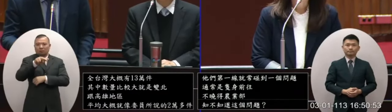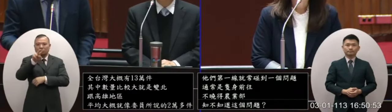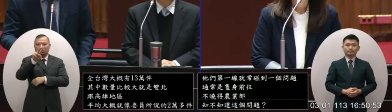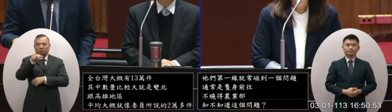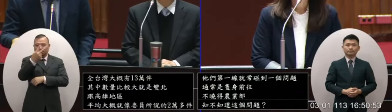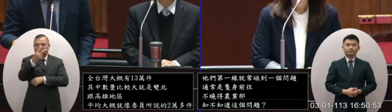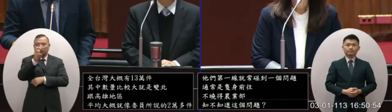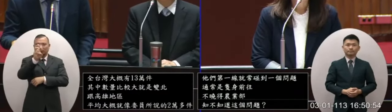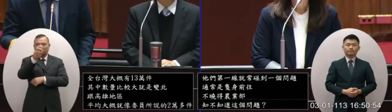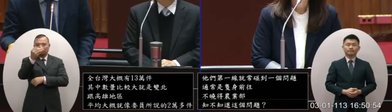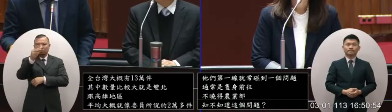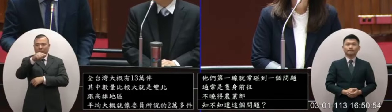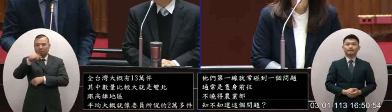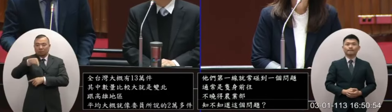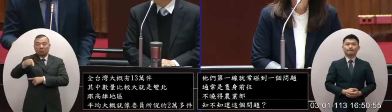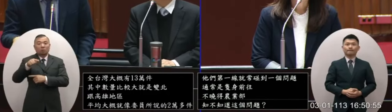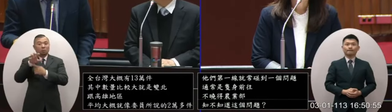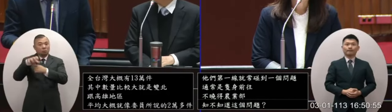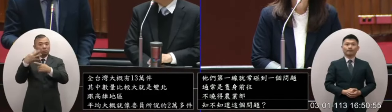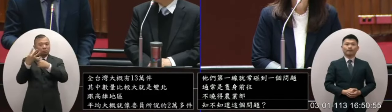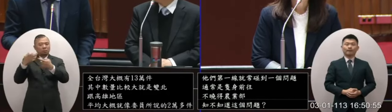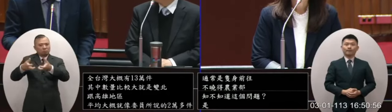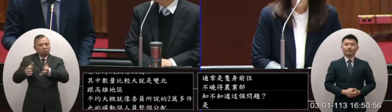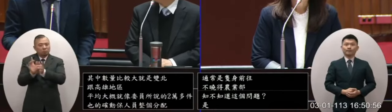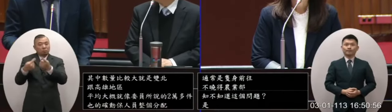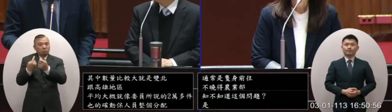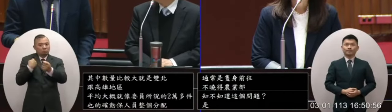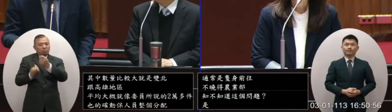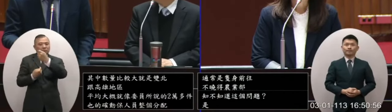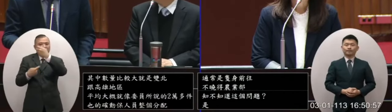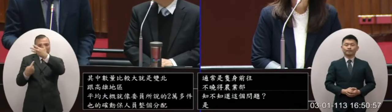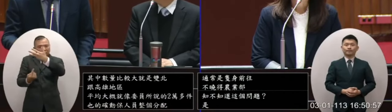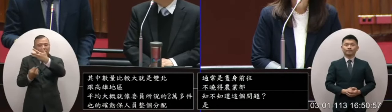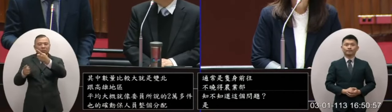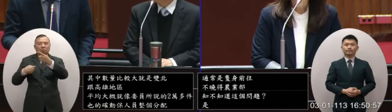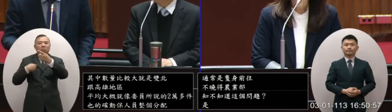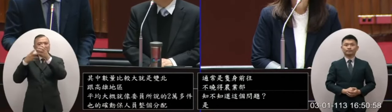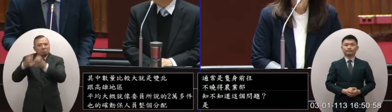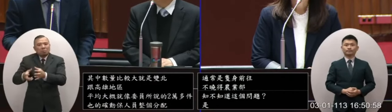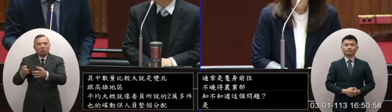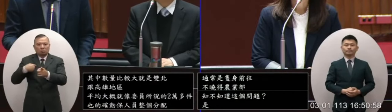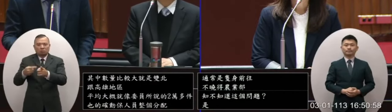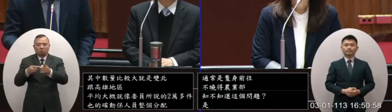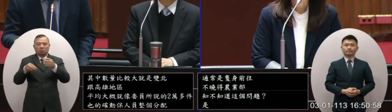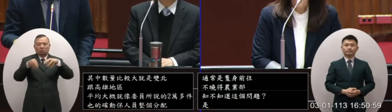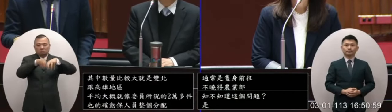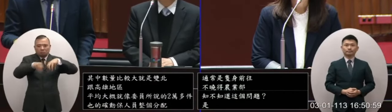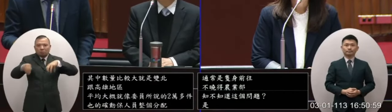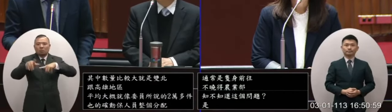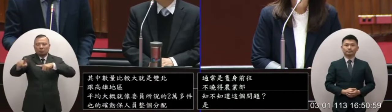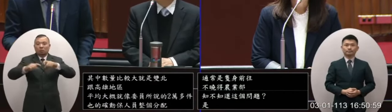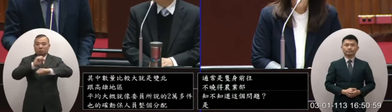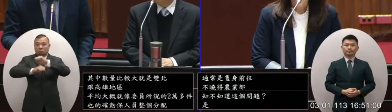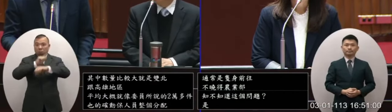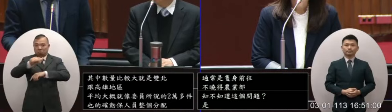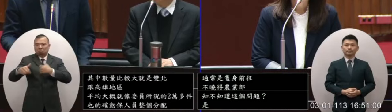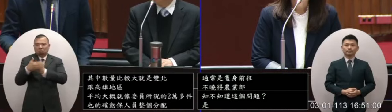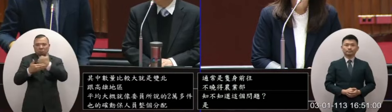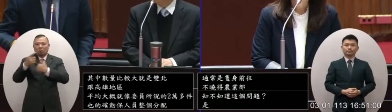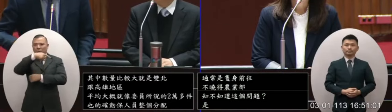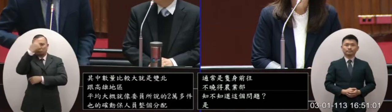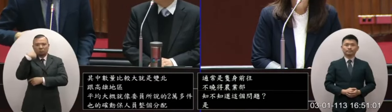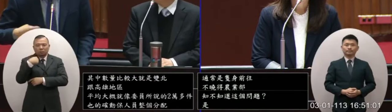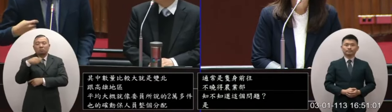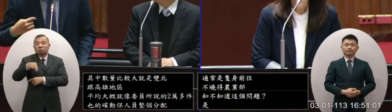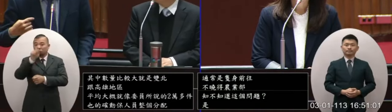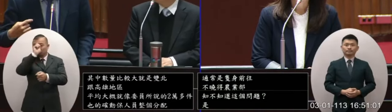农业部从去年八月一号我们成立农业部以来，我们特别成立一个动保司。那其实我们成立动保司的目的，就是说